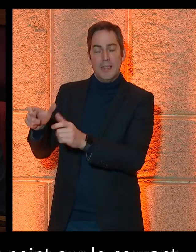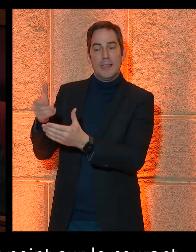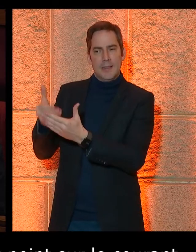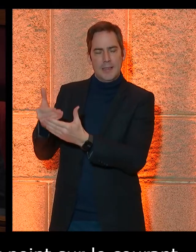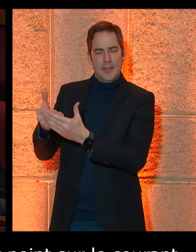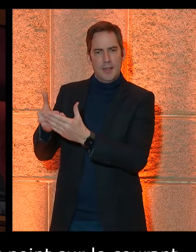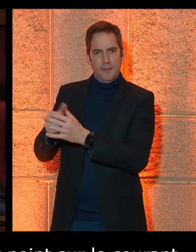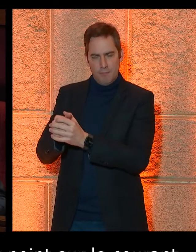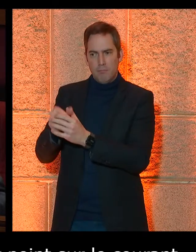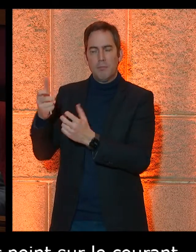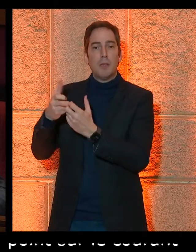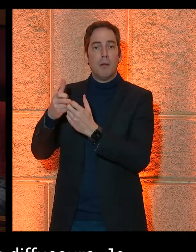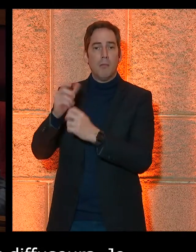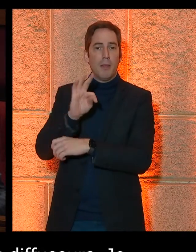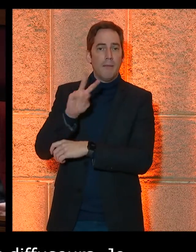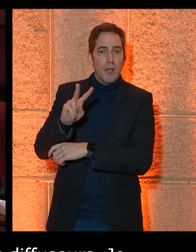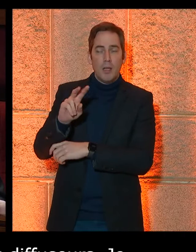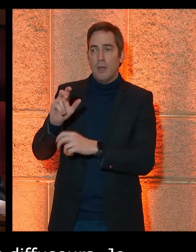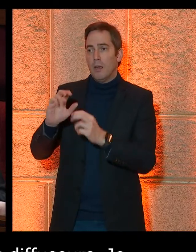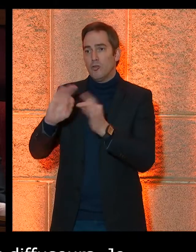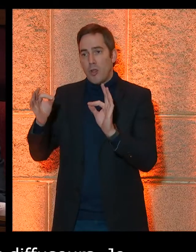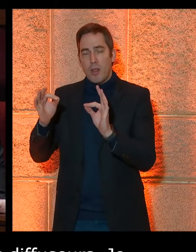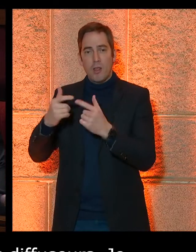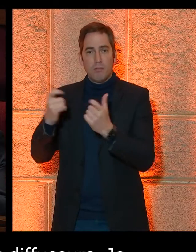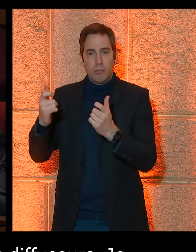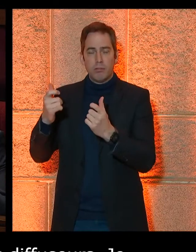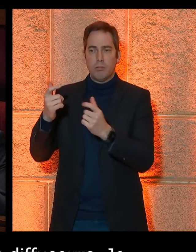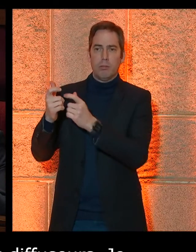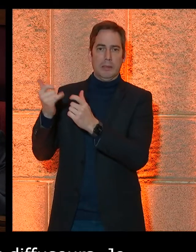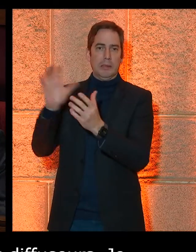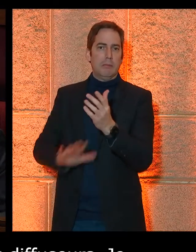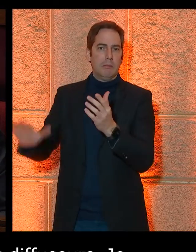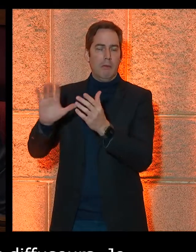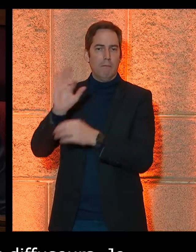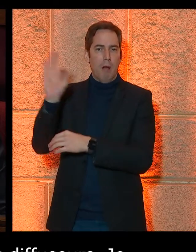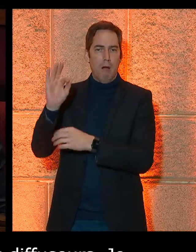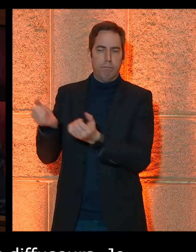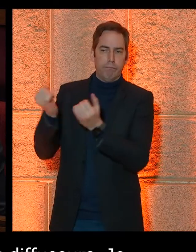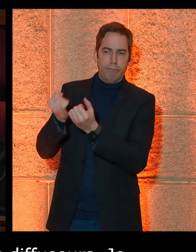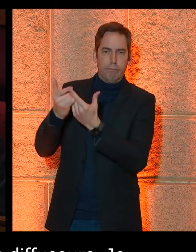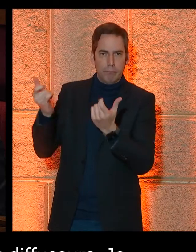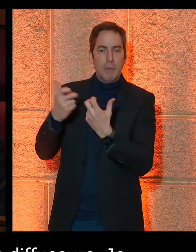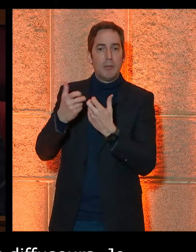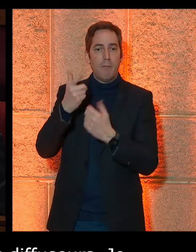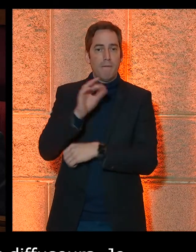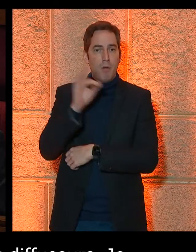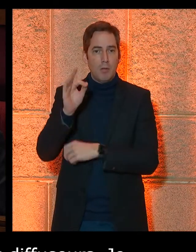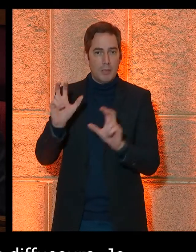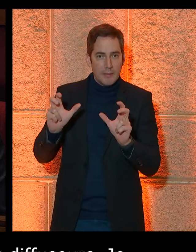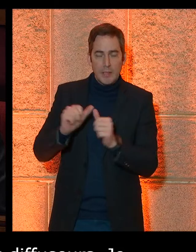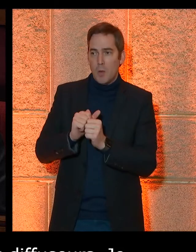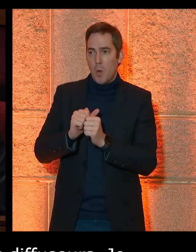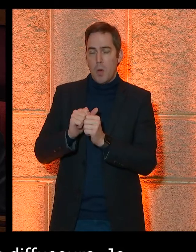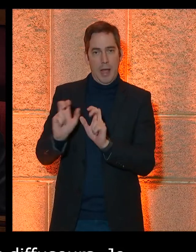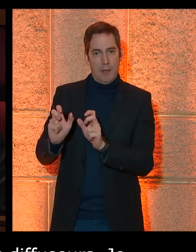diffusées sur les antennes des sociétés nationales de programmes, donc les antennes de France Télévisions, Radio France,